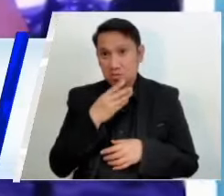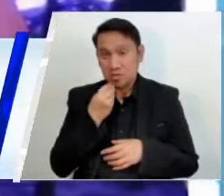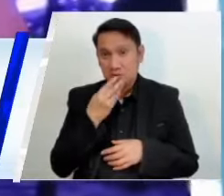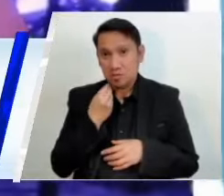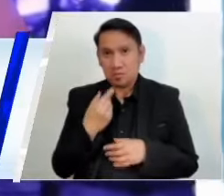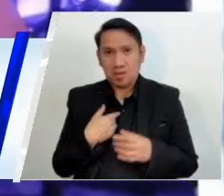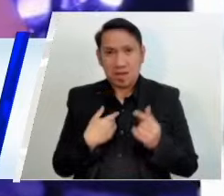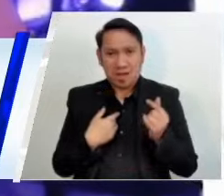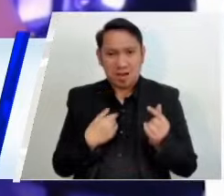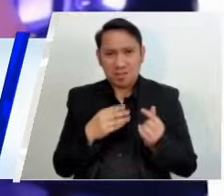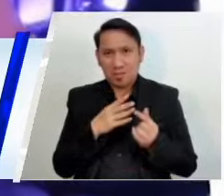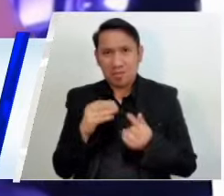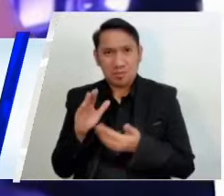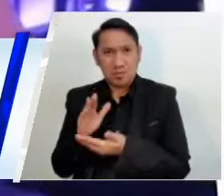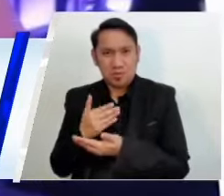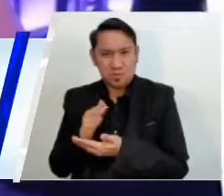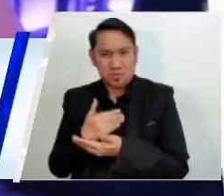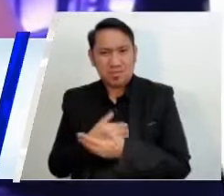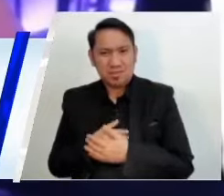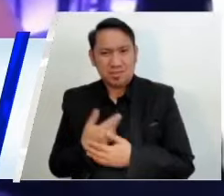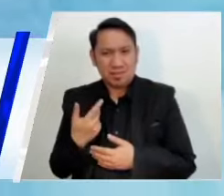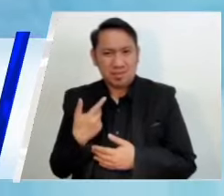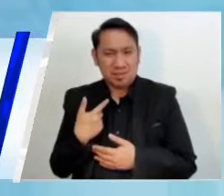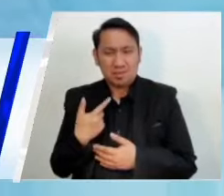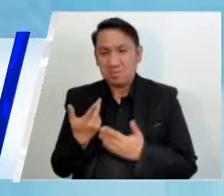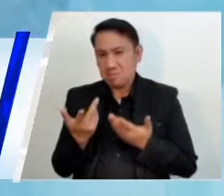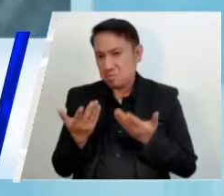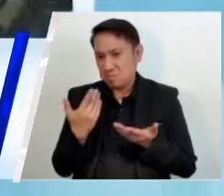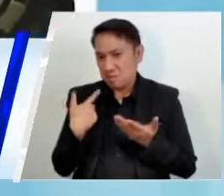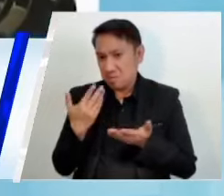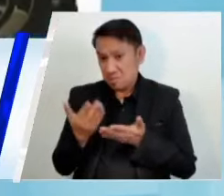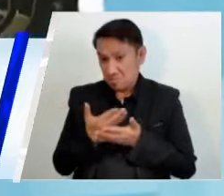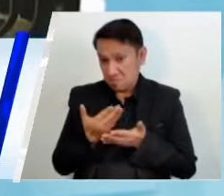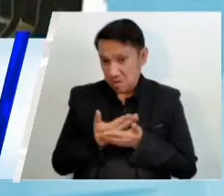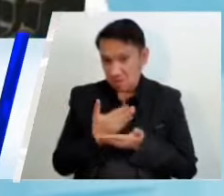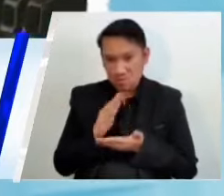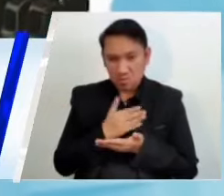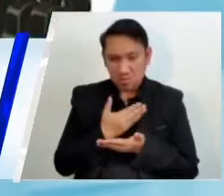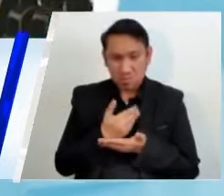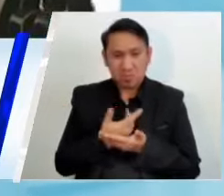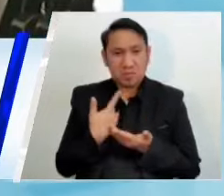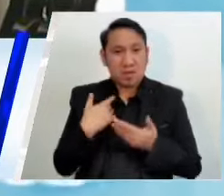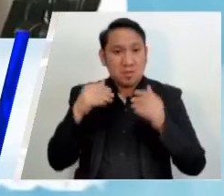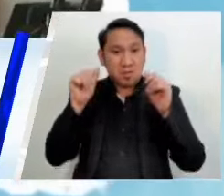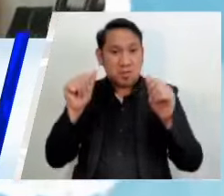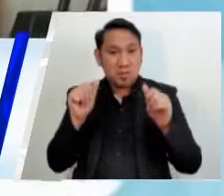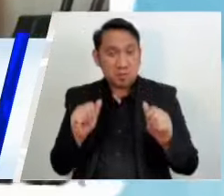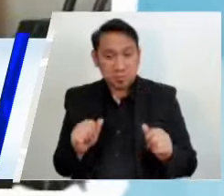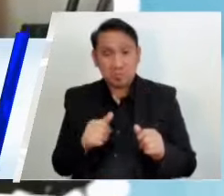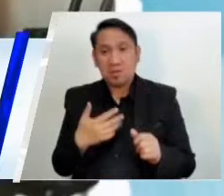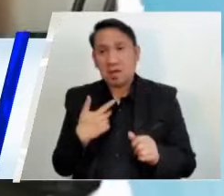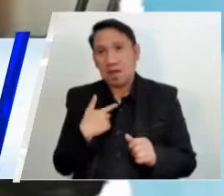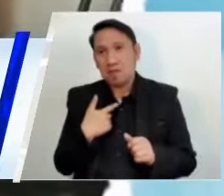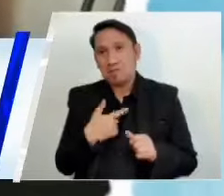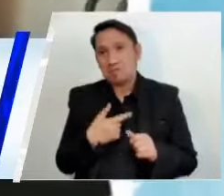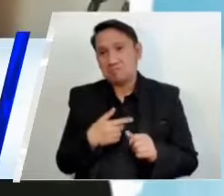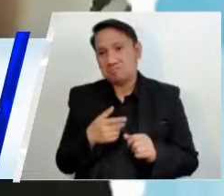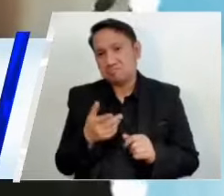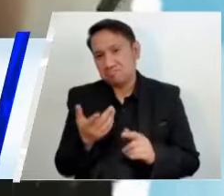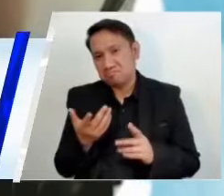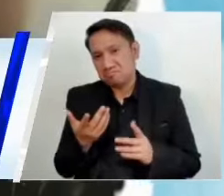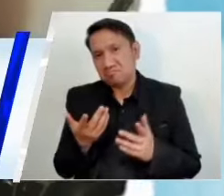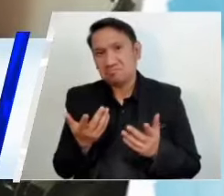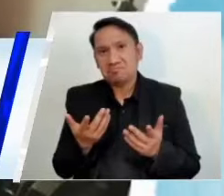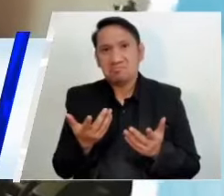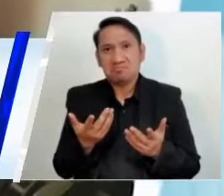emoji. Tingin ng fans may bagong kanta ang singer. Sa isa pang post, may patis muli si Gaga na may caption, "If